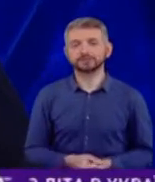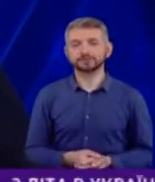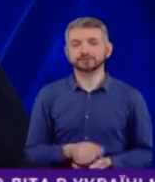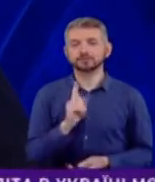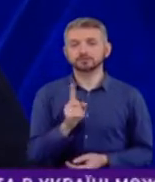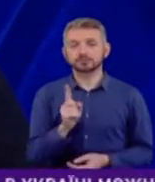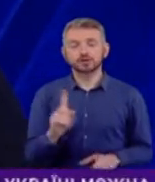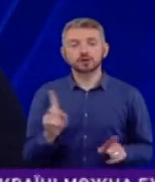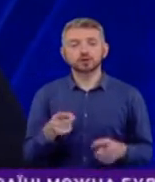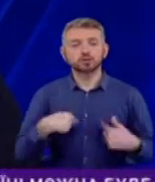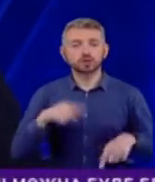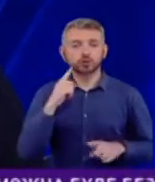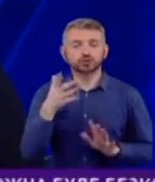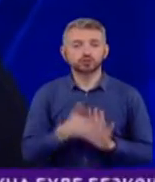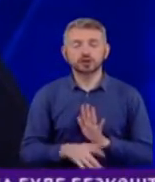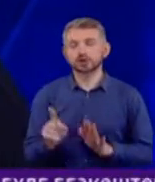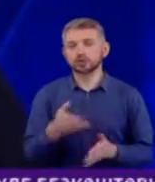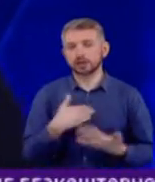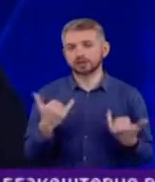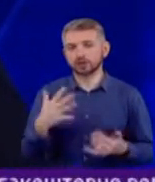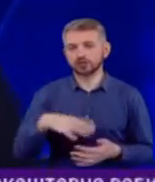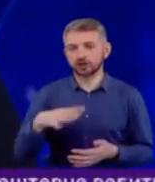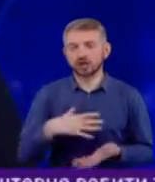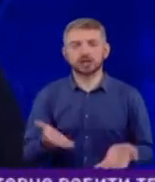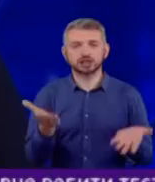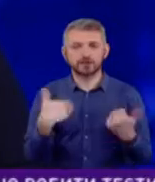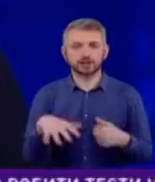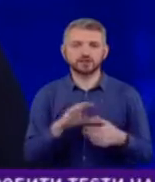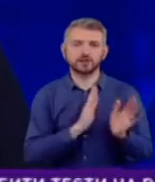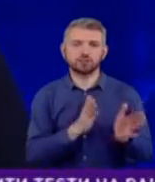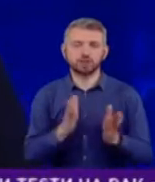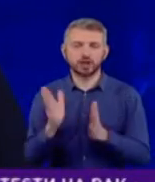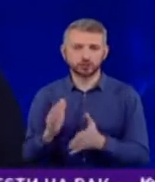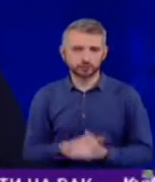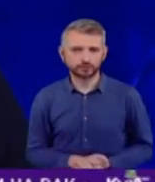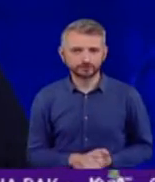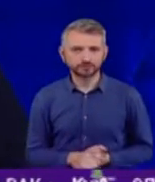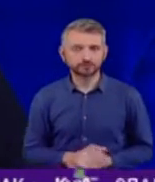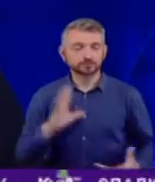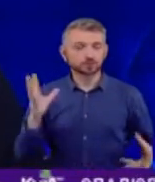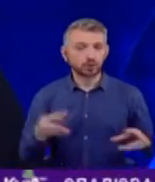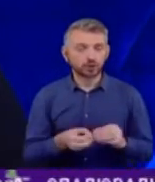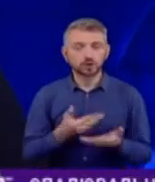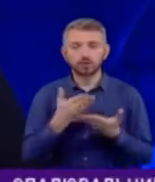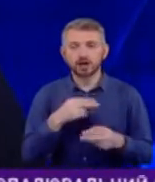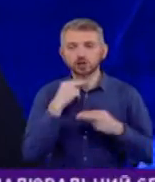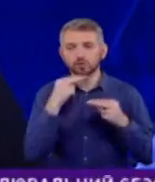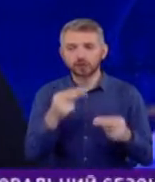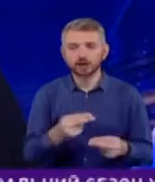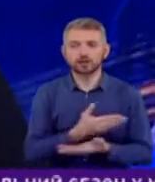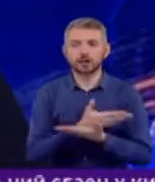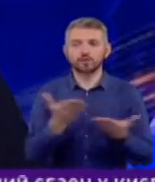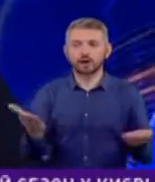в принципі, щоб ми розуміли, що нас сьогодні чекає. Давайте про все по порядочку. Отже, до вашої уваги і, знову ж таки, на